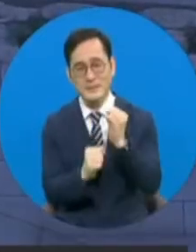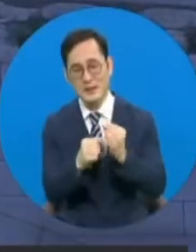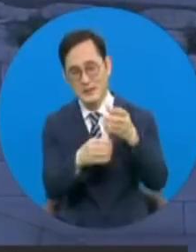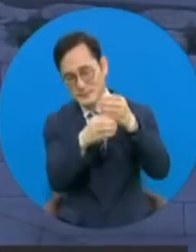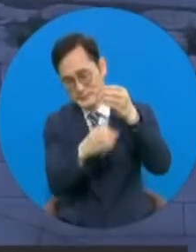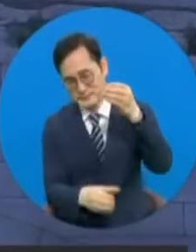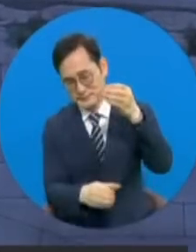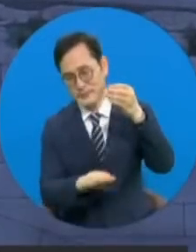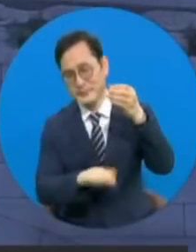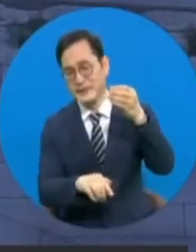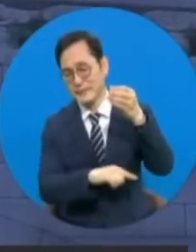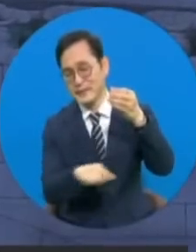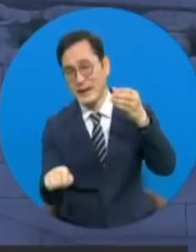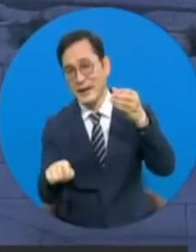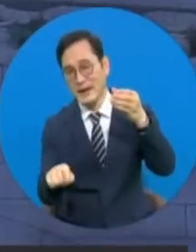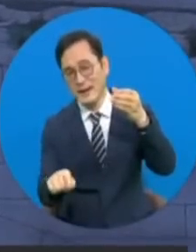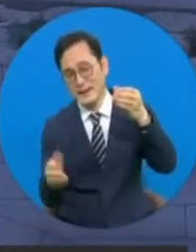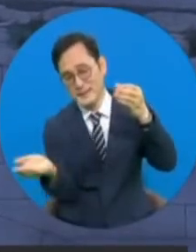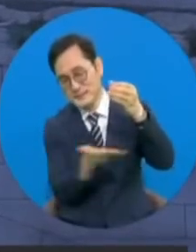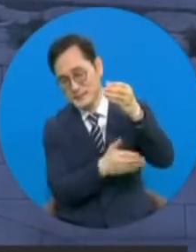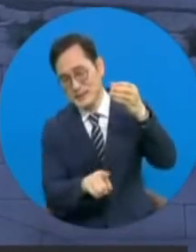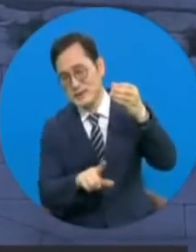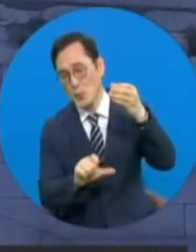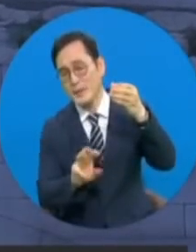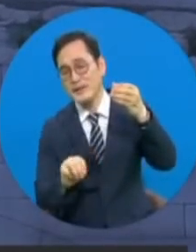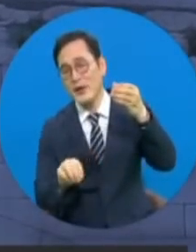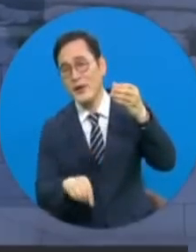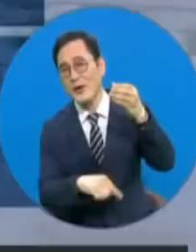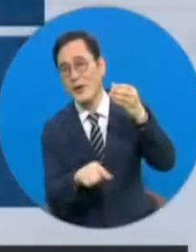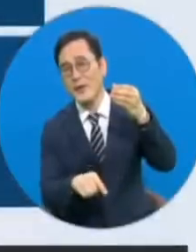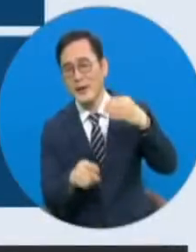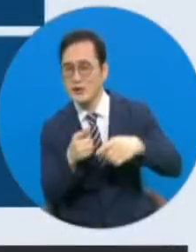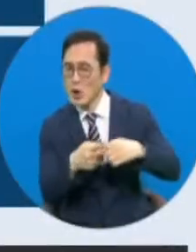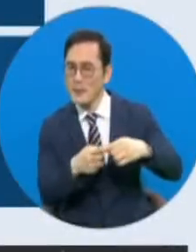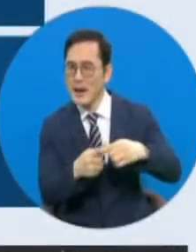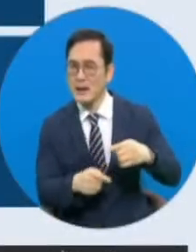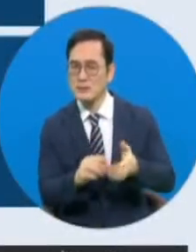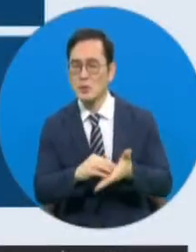부품이 무려 15m에 달한다고 합니다 함께 보시죠